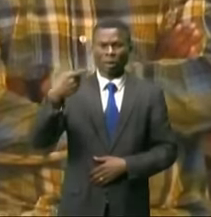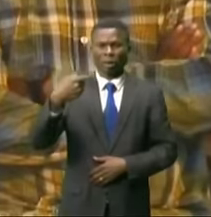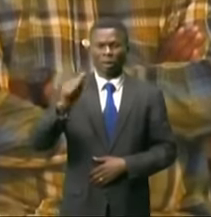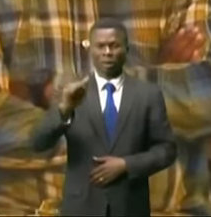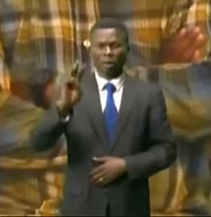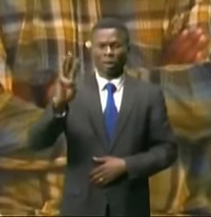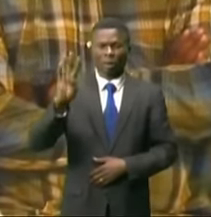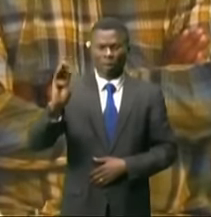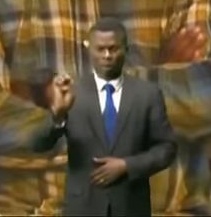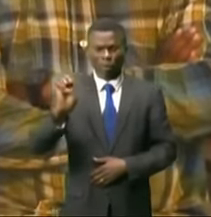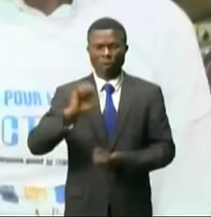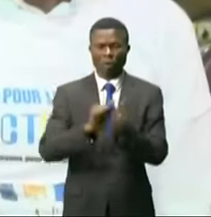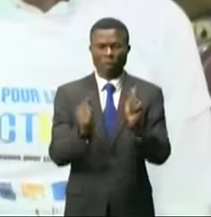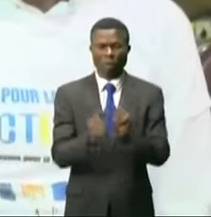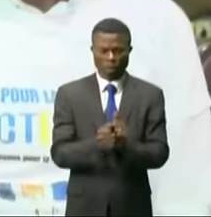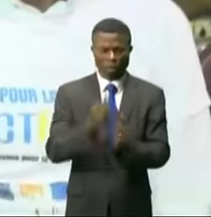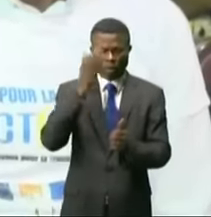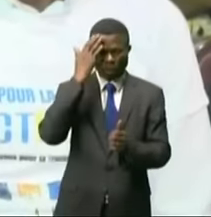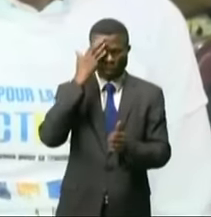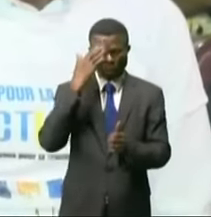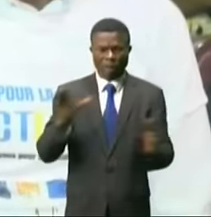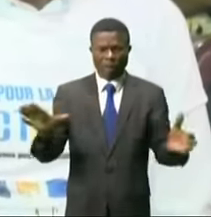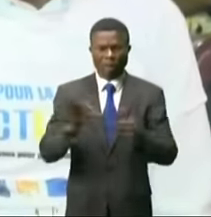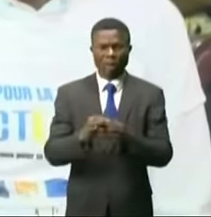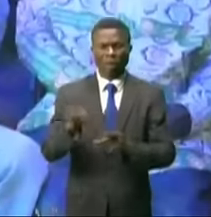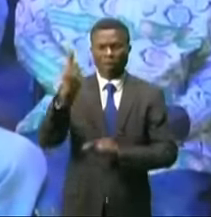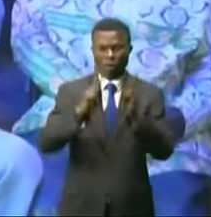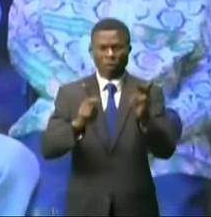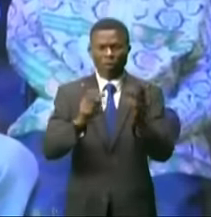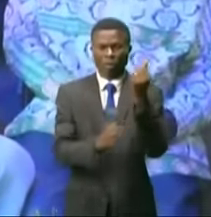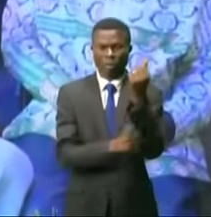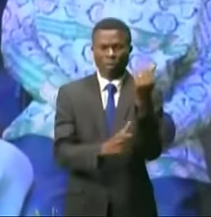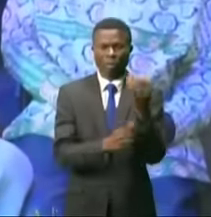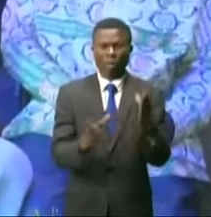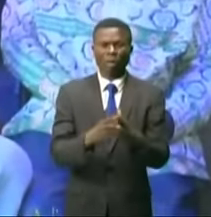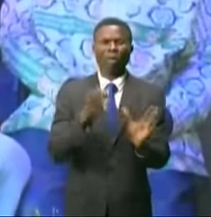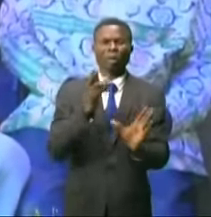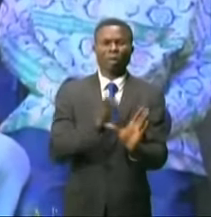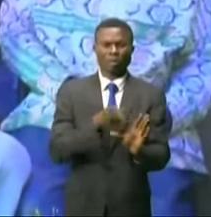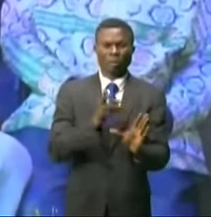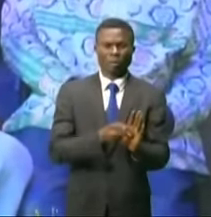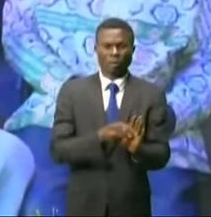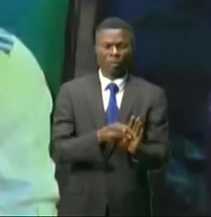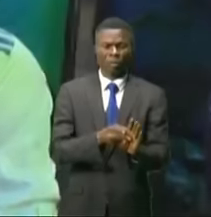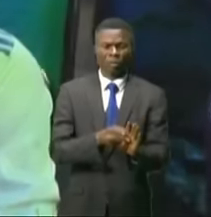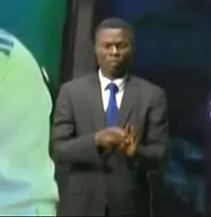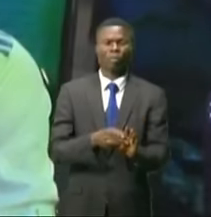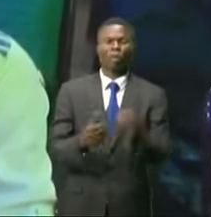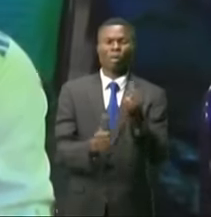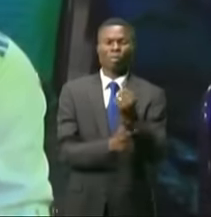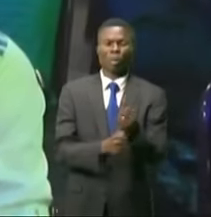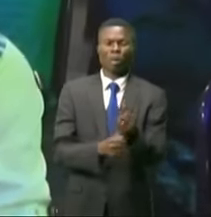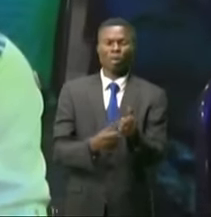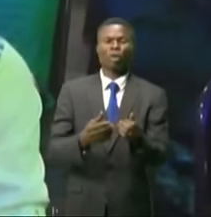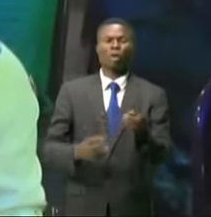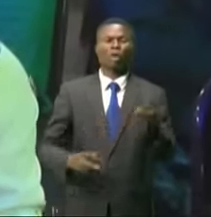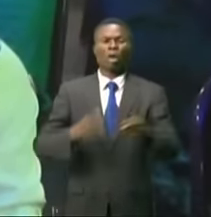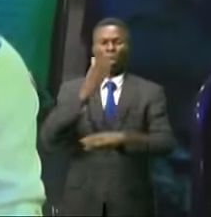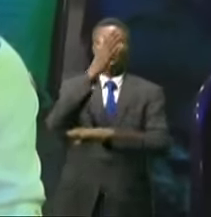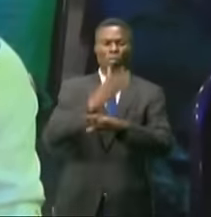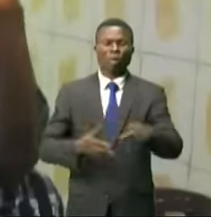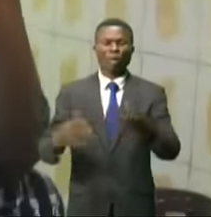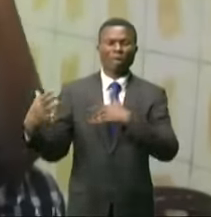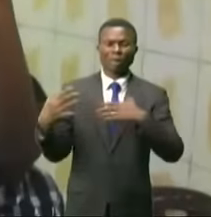de la culture citoyenne par la consolidation civique des personnes vivant avec handicap, déplacés de guerre, filles et fils de la dite